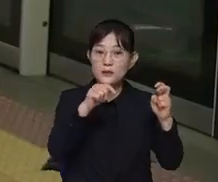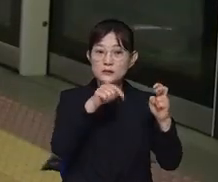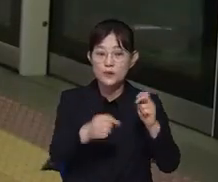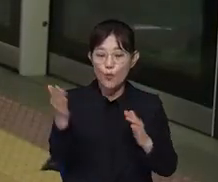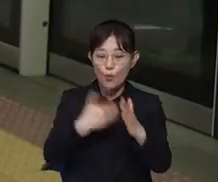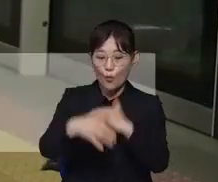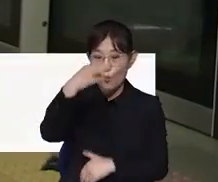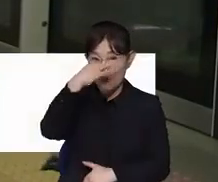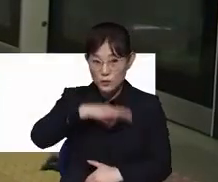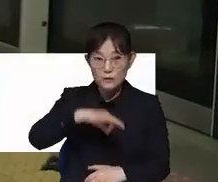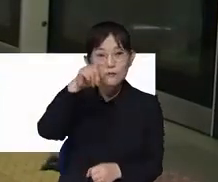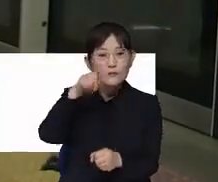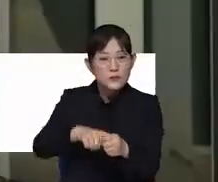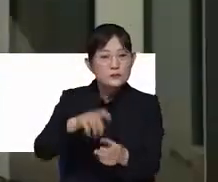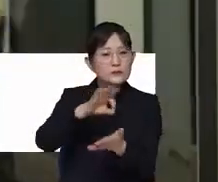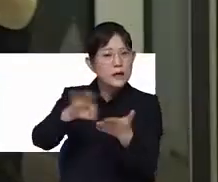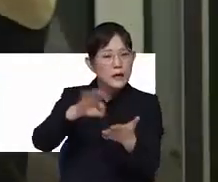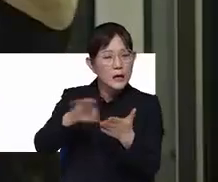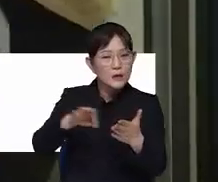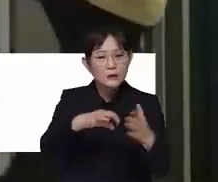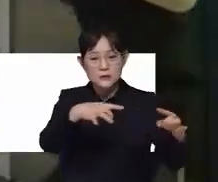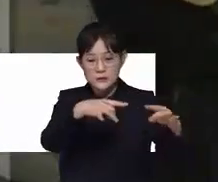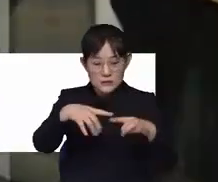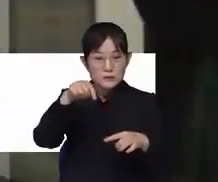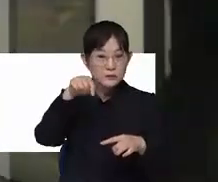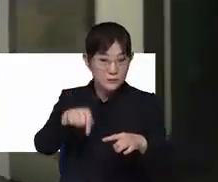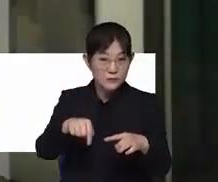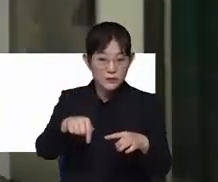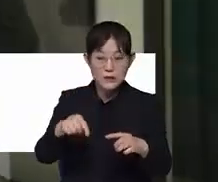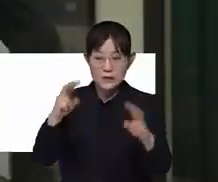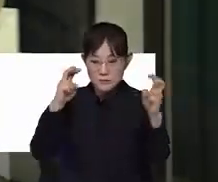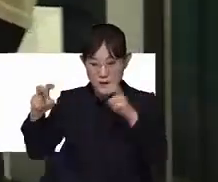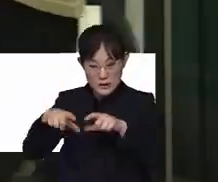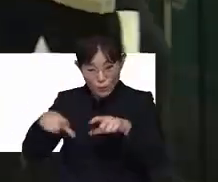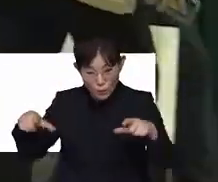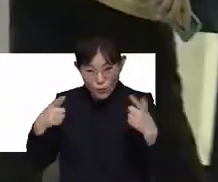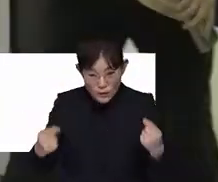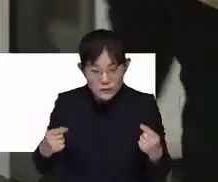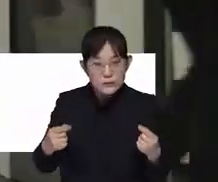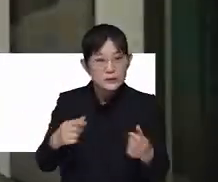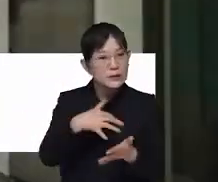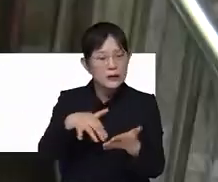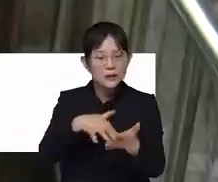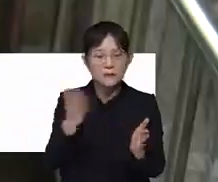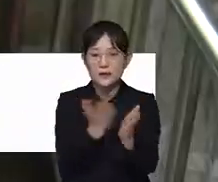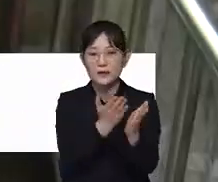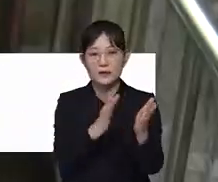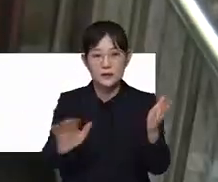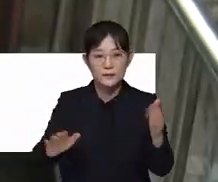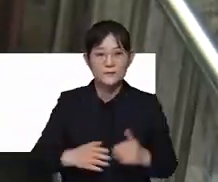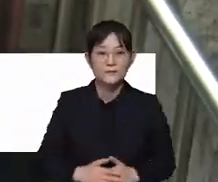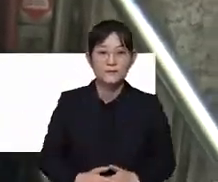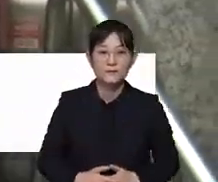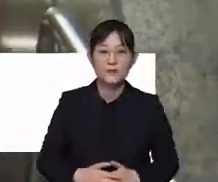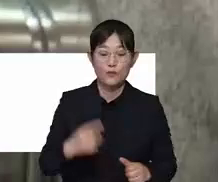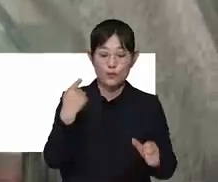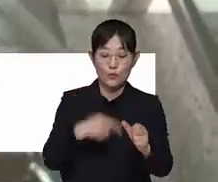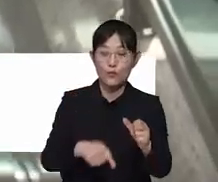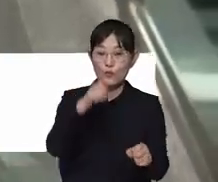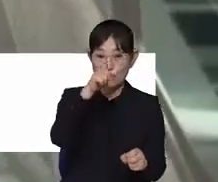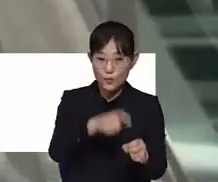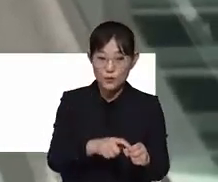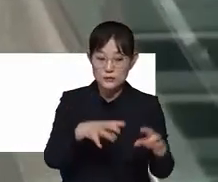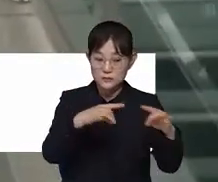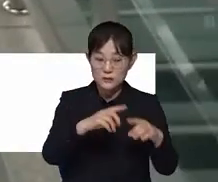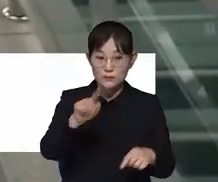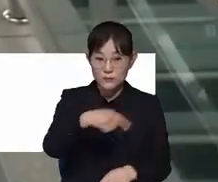공익적 역할을 하는 대중교통에 이 같은 요금제를 적용하는 것은 불합리하다고 주장했습니다. 그러면서 교육용 전력처럼